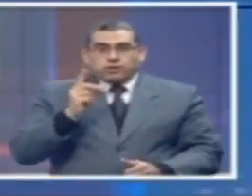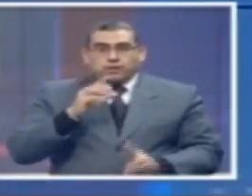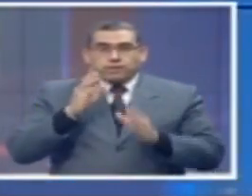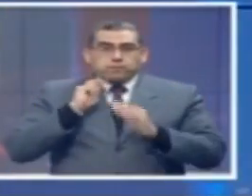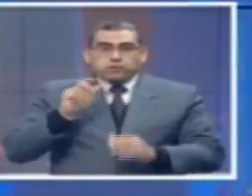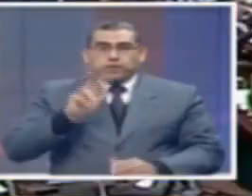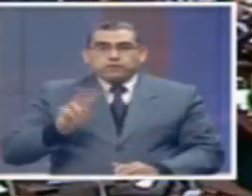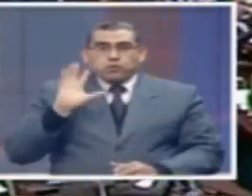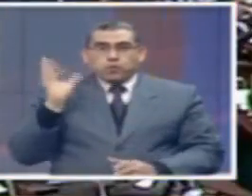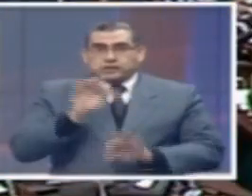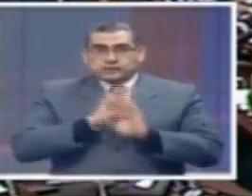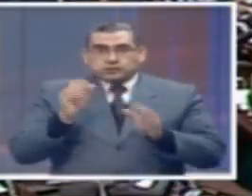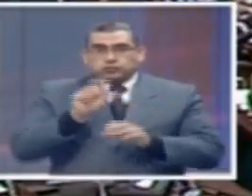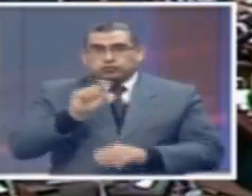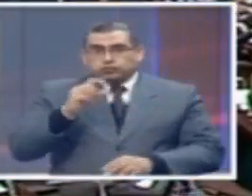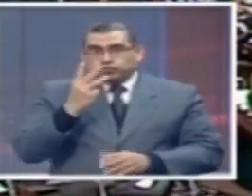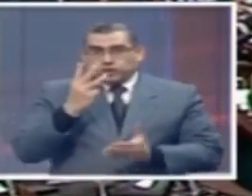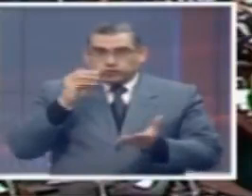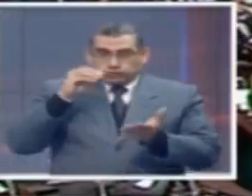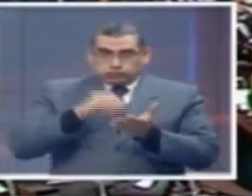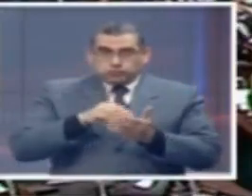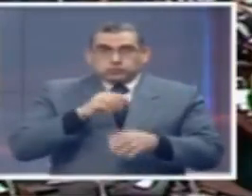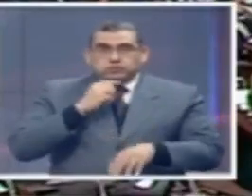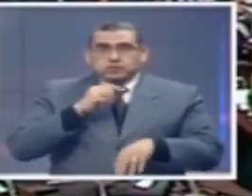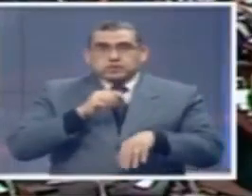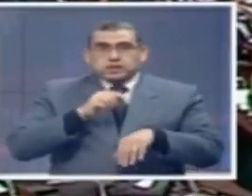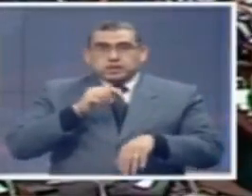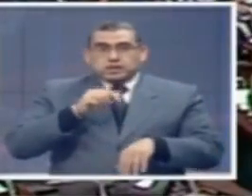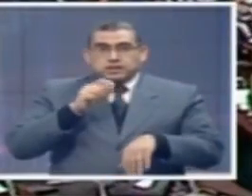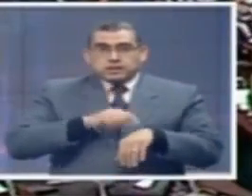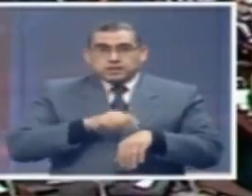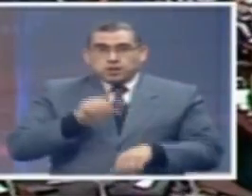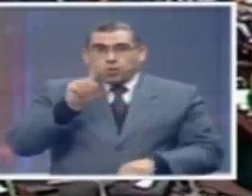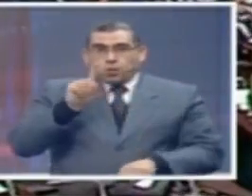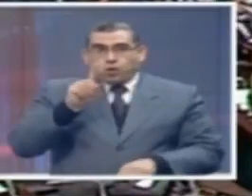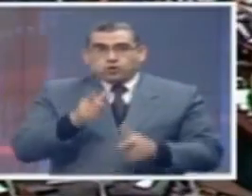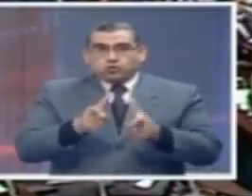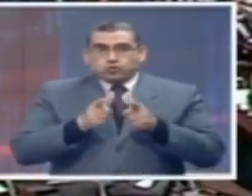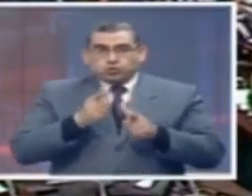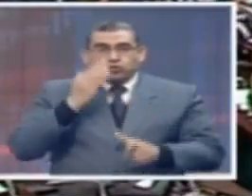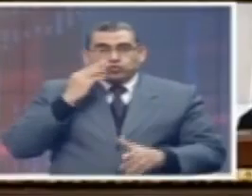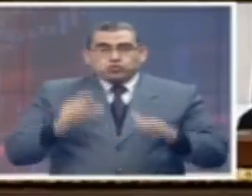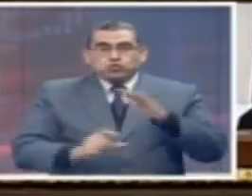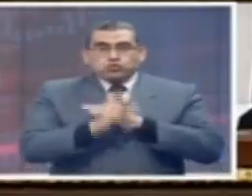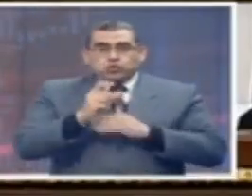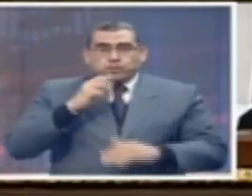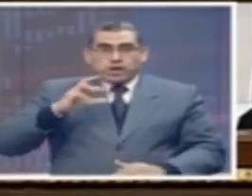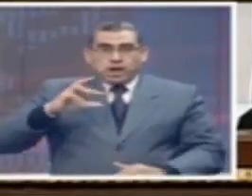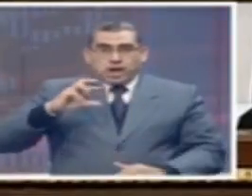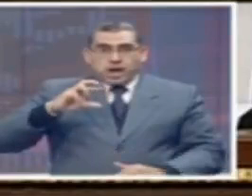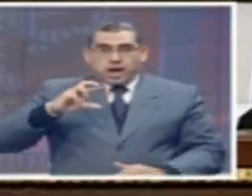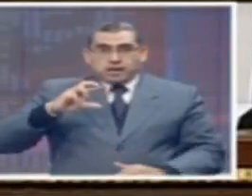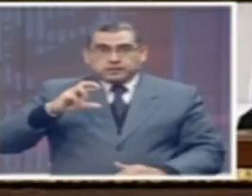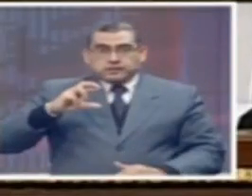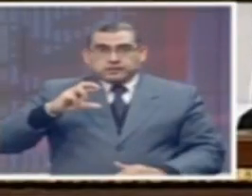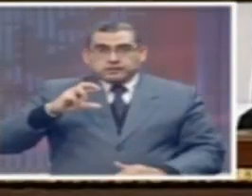جميع أنحاء البلاد، وذلك لمدة 3 أشهر تبدأ الساعة 1 ظهرا من